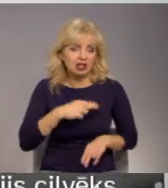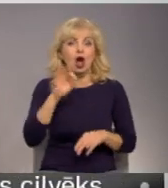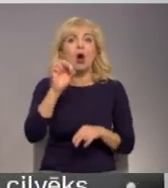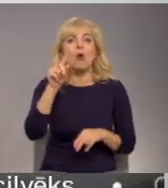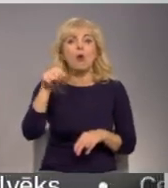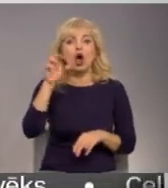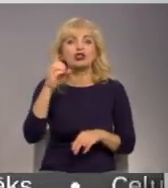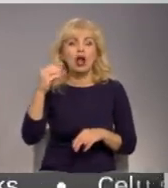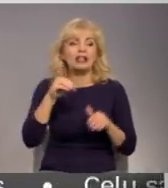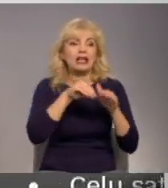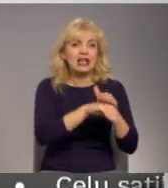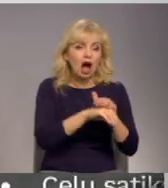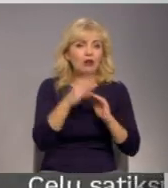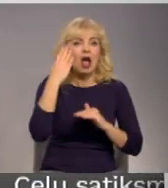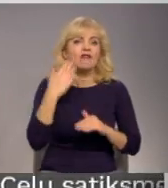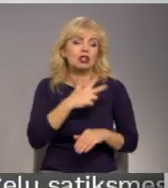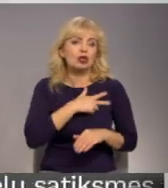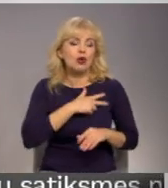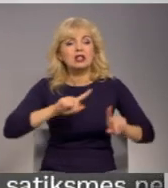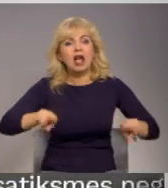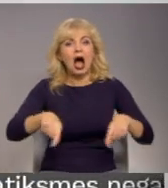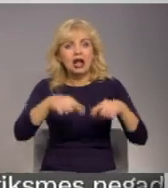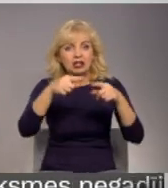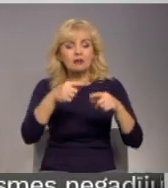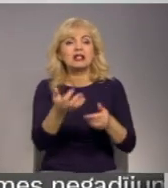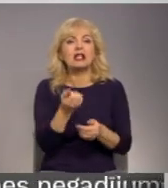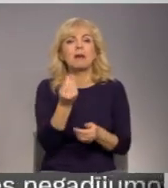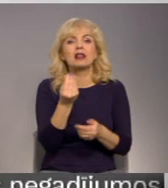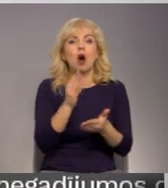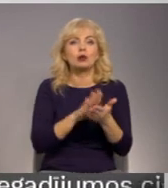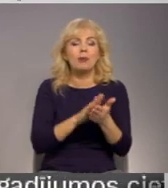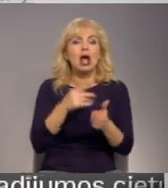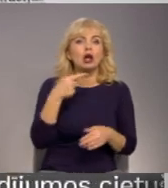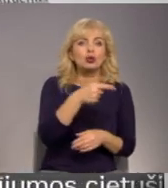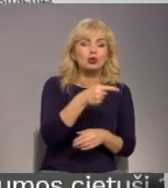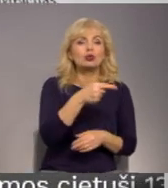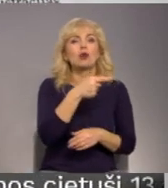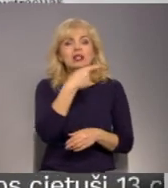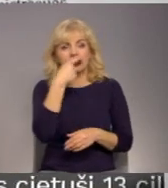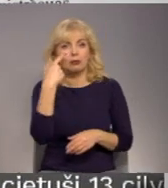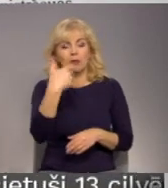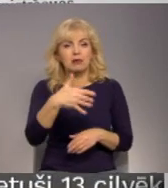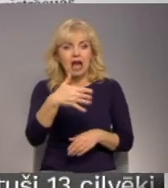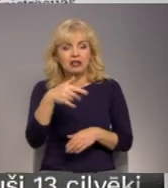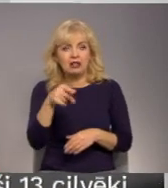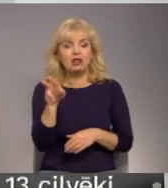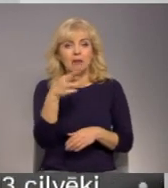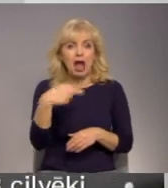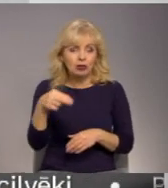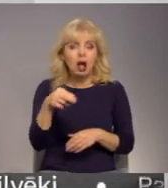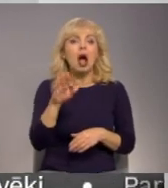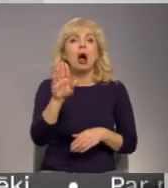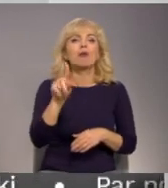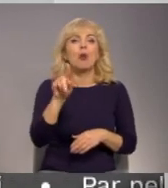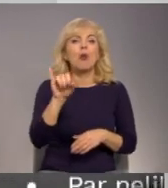Ošinieks par ieguldījumu Ventspils sociālās jomas attīstībā saņems naudas balvu 1150 eiro. Guntis Blumbergs